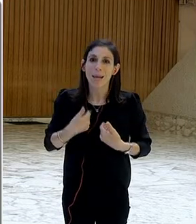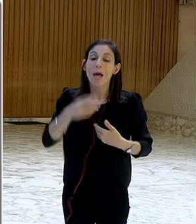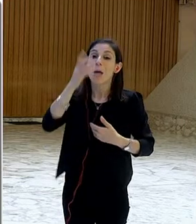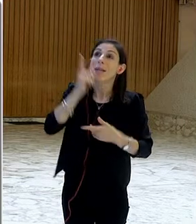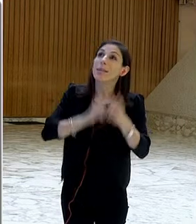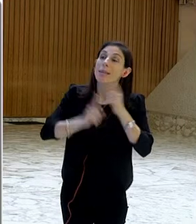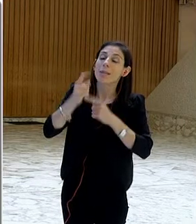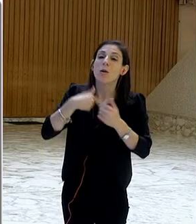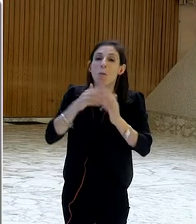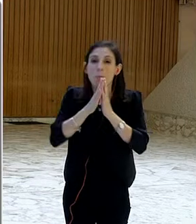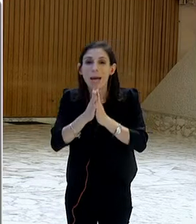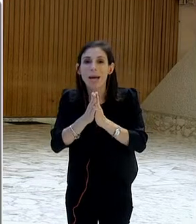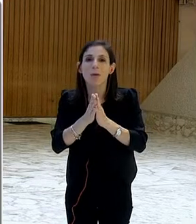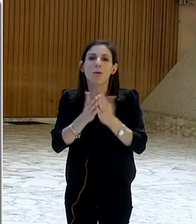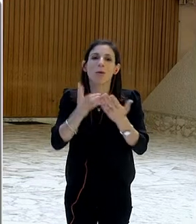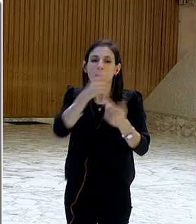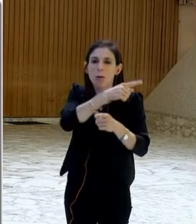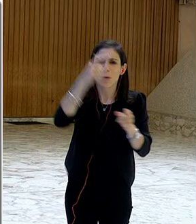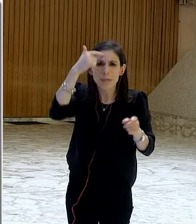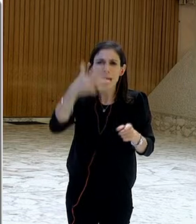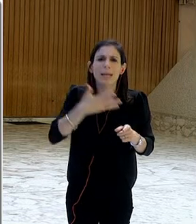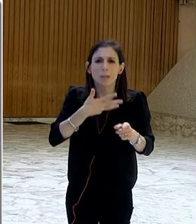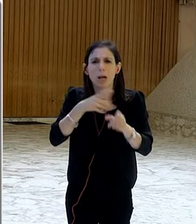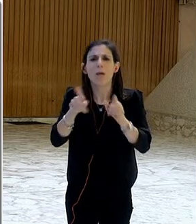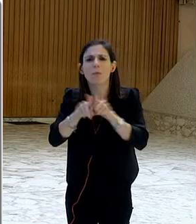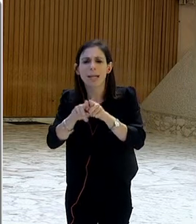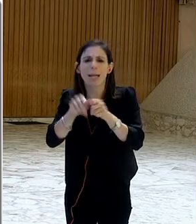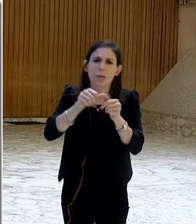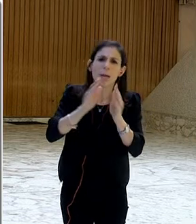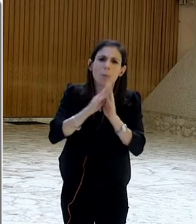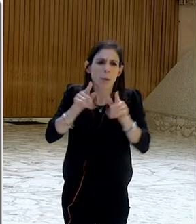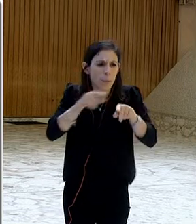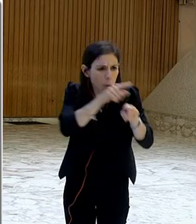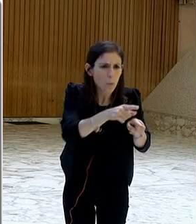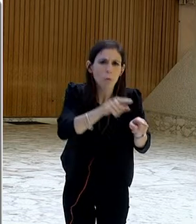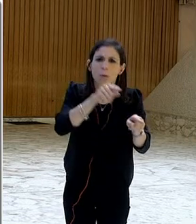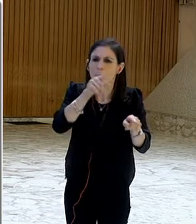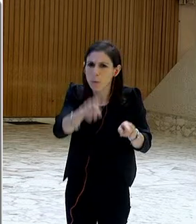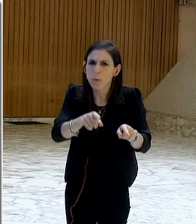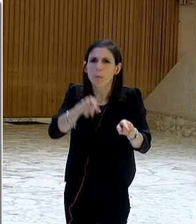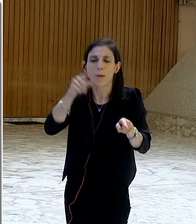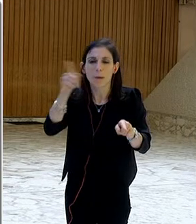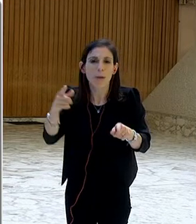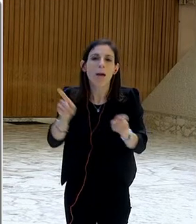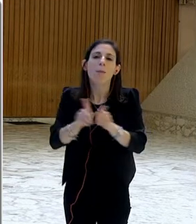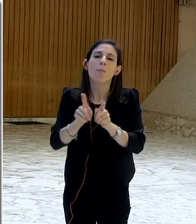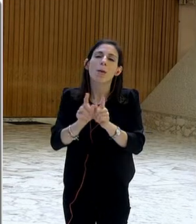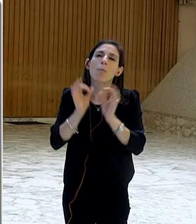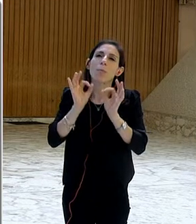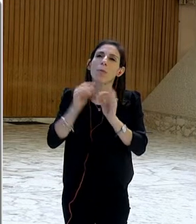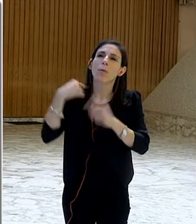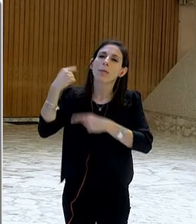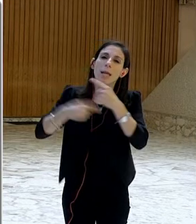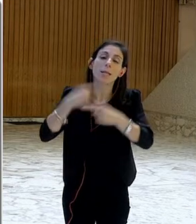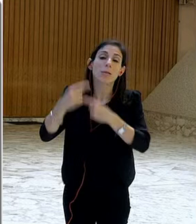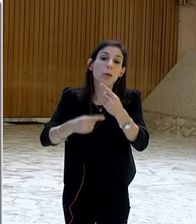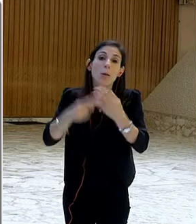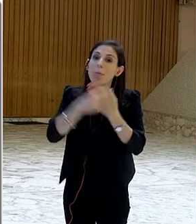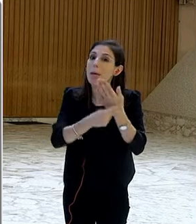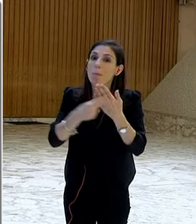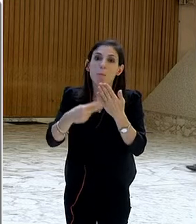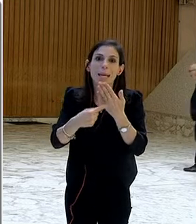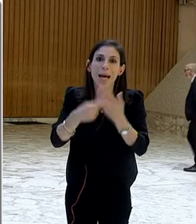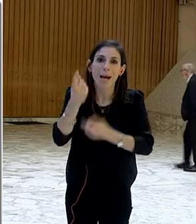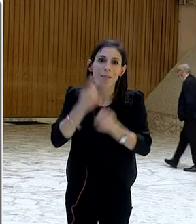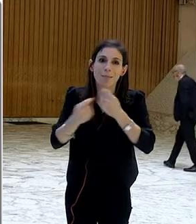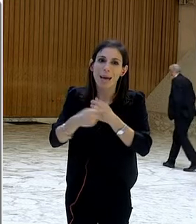de ses frères et sœurs pour elle, pour lui. Et c'est une tradition profondément biblique qui découle de notre sacerdoce